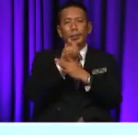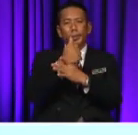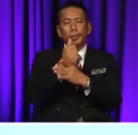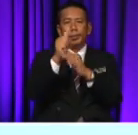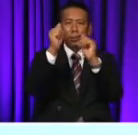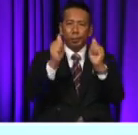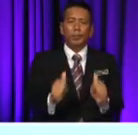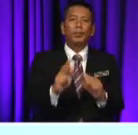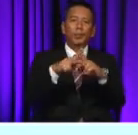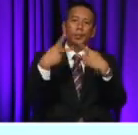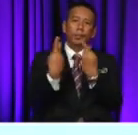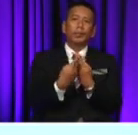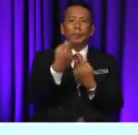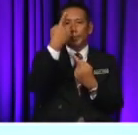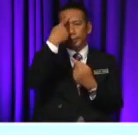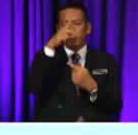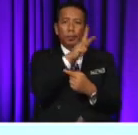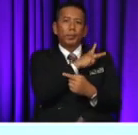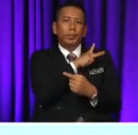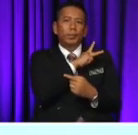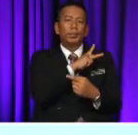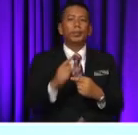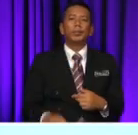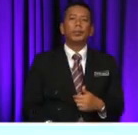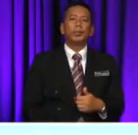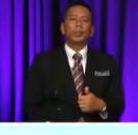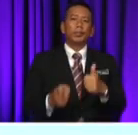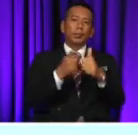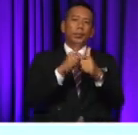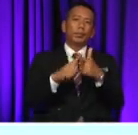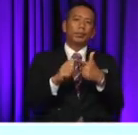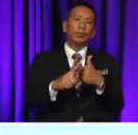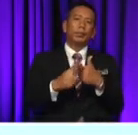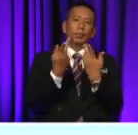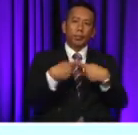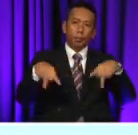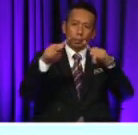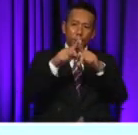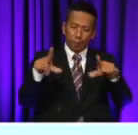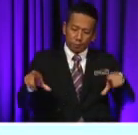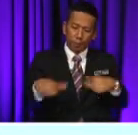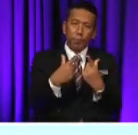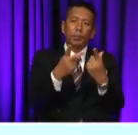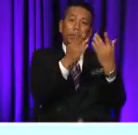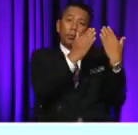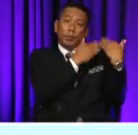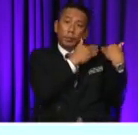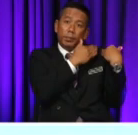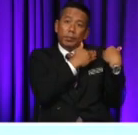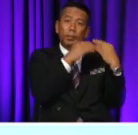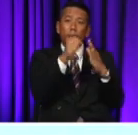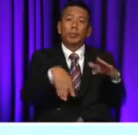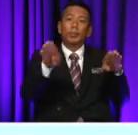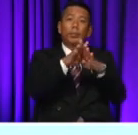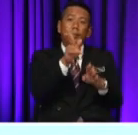yang penting oke yang kedua perlu melaksanakan tanggung jawab sebagai